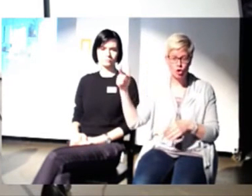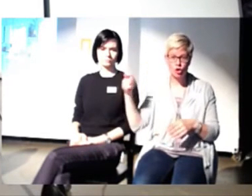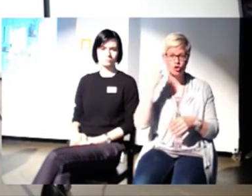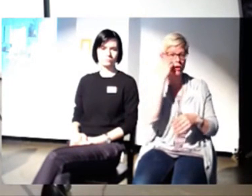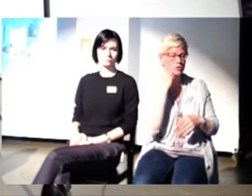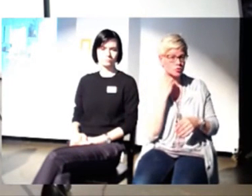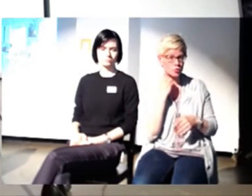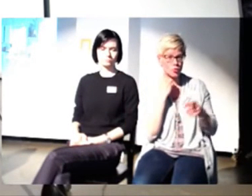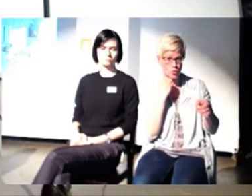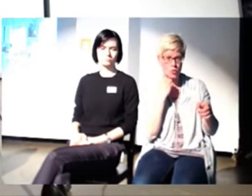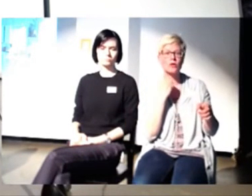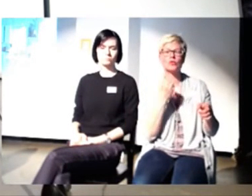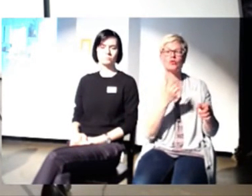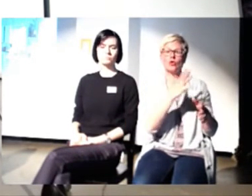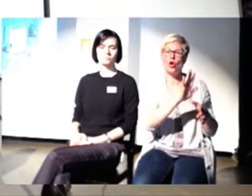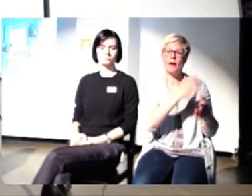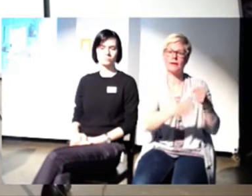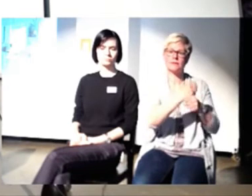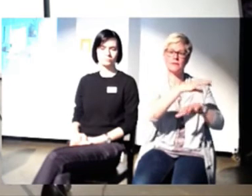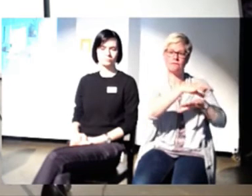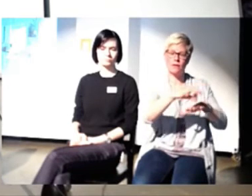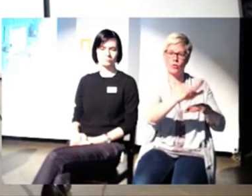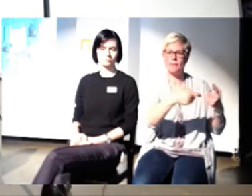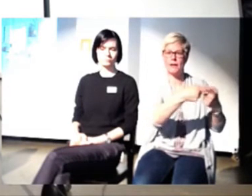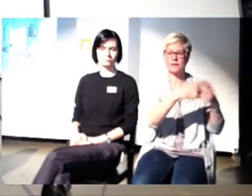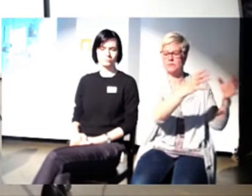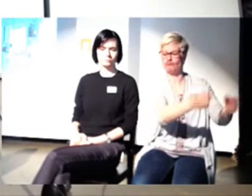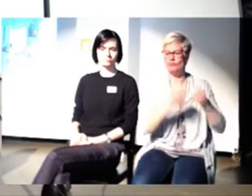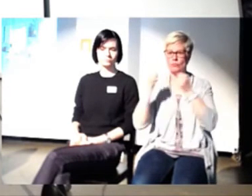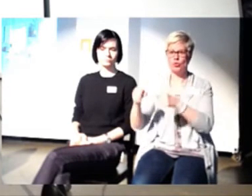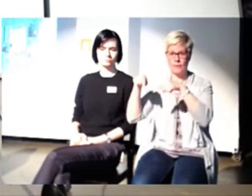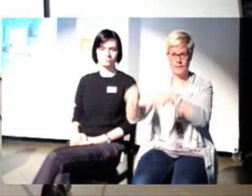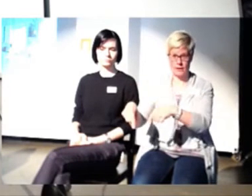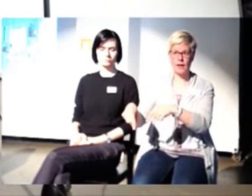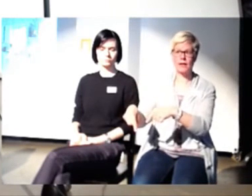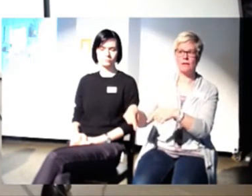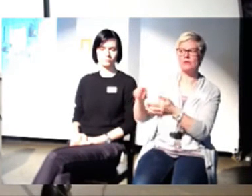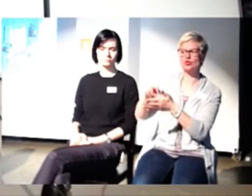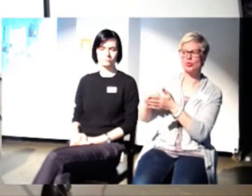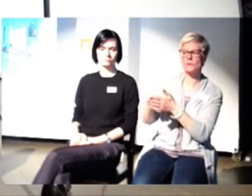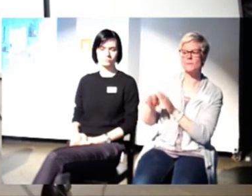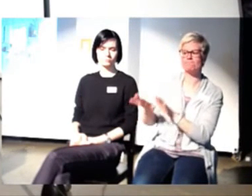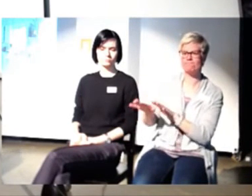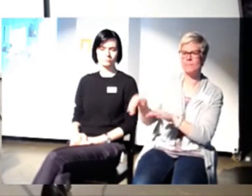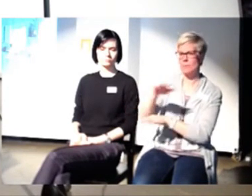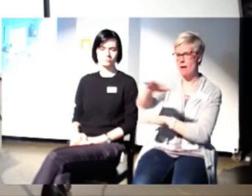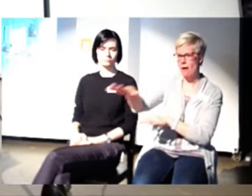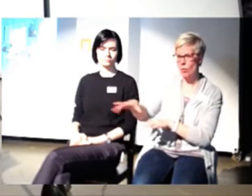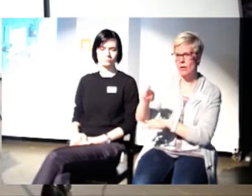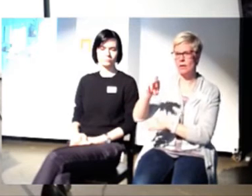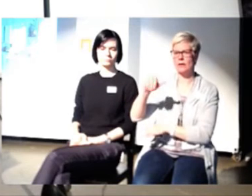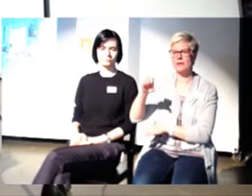englantilaisen vaimonsa ja perheensä kanssa tänne, ja hekin nyt ilmeisesti suunnittelevat jäämistä tänne Raaseporiin.